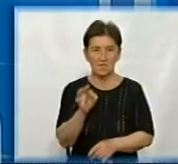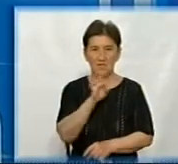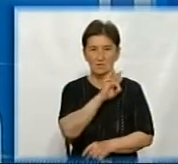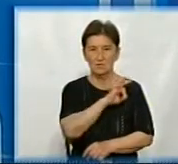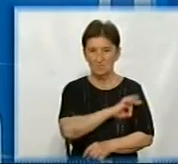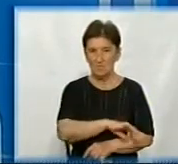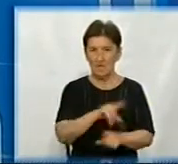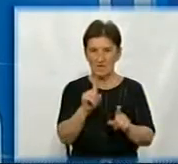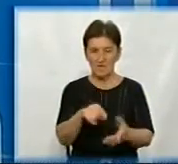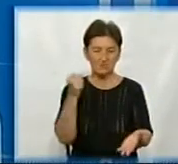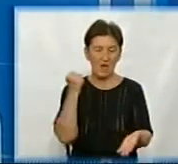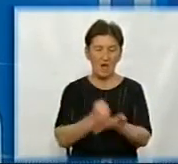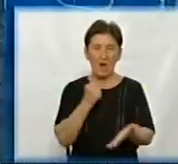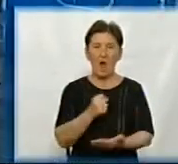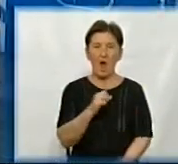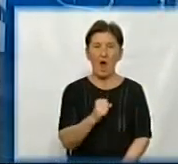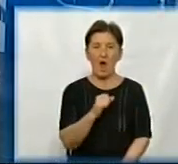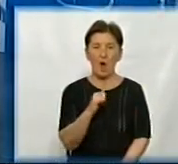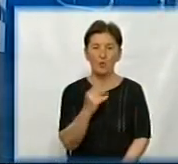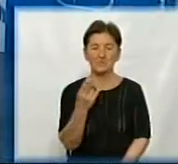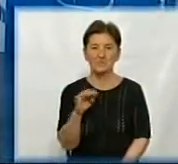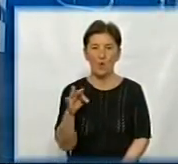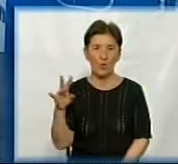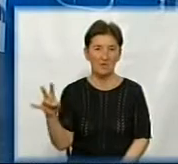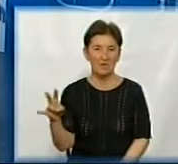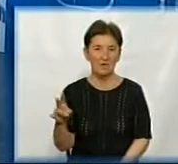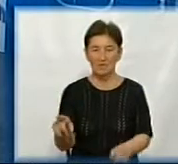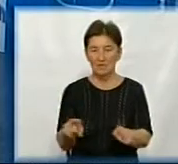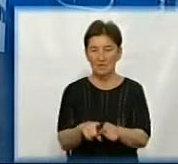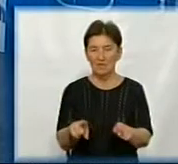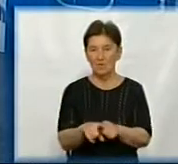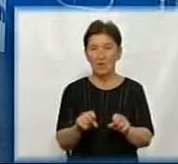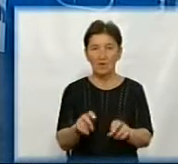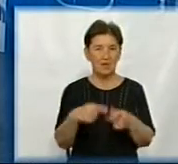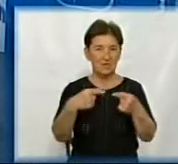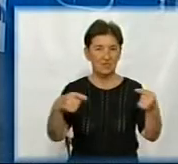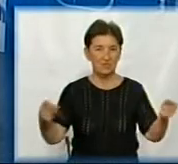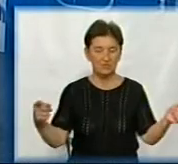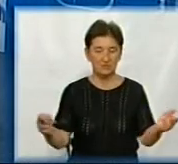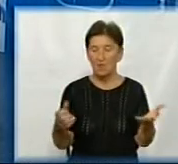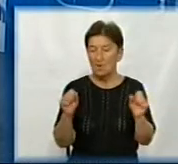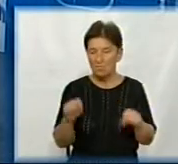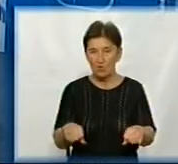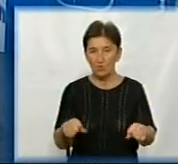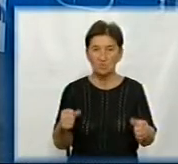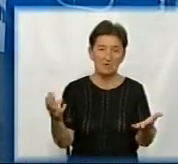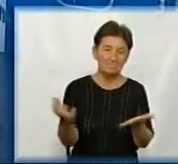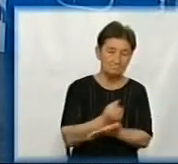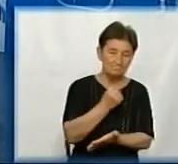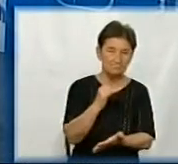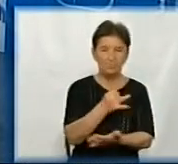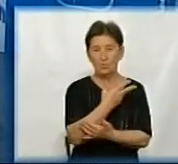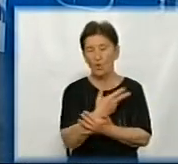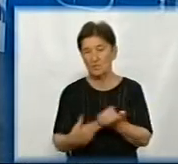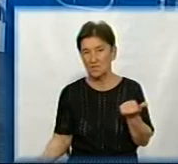на аукціоні, тобто... В загальному порядку приймали б участь в аукціоні, як і інші особи. Тобто могли б виграти, а могли б і програти. Так, да, могли б і програти, да.